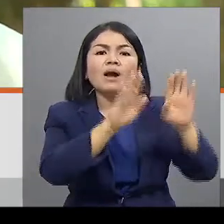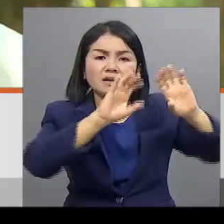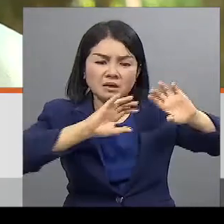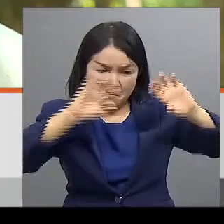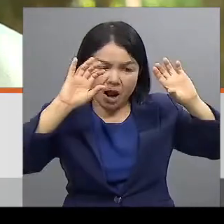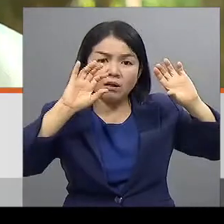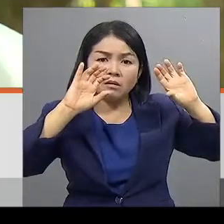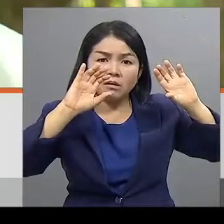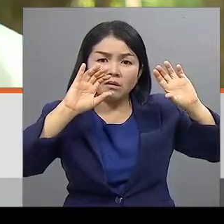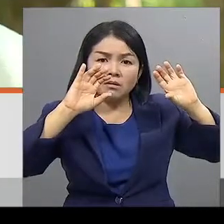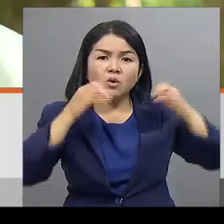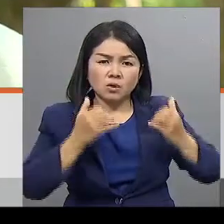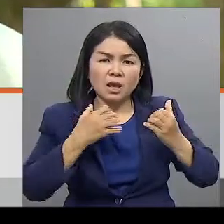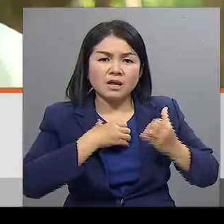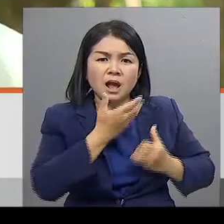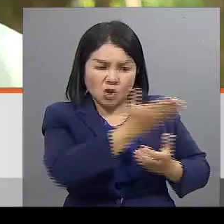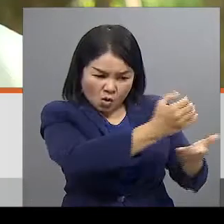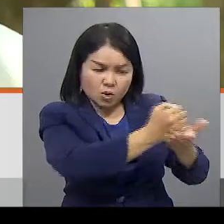อยากจะให้รัฐบาลมาช่วยในการ